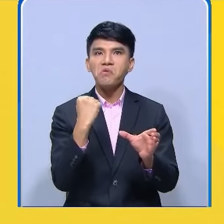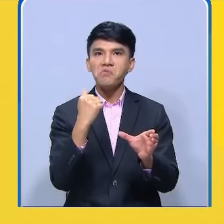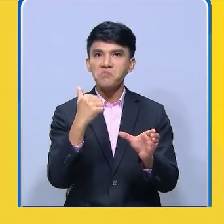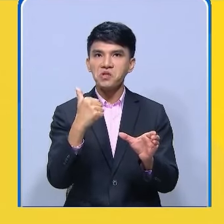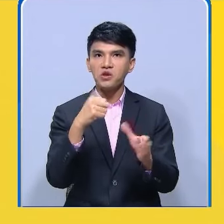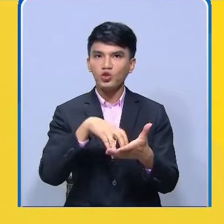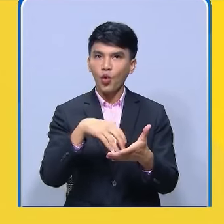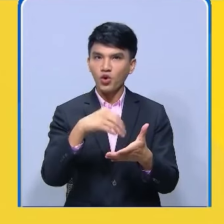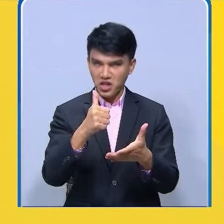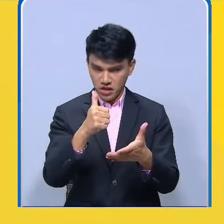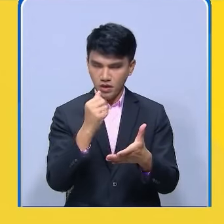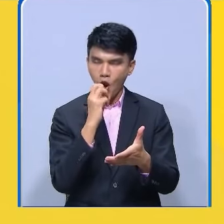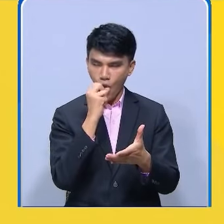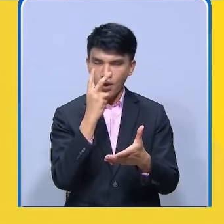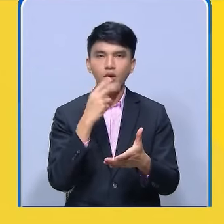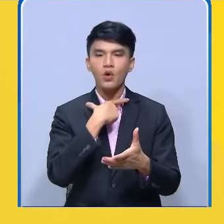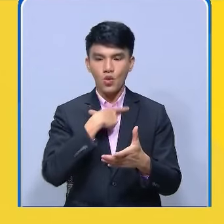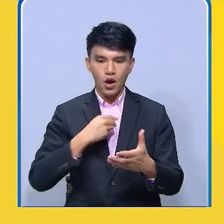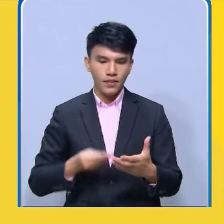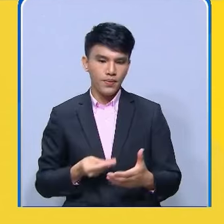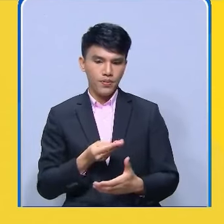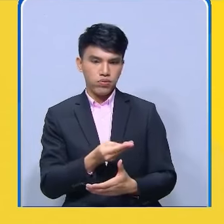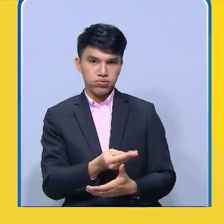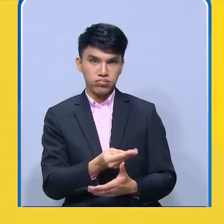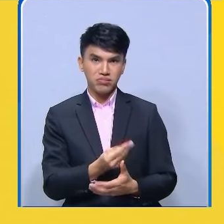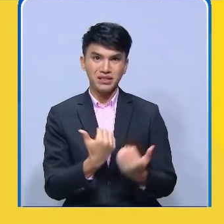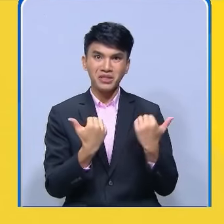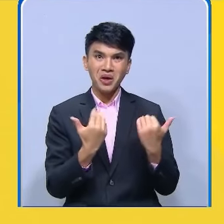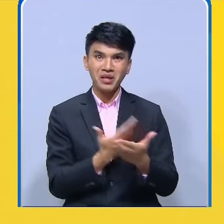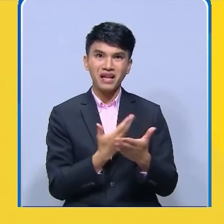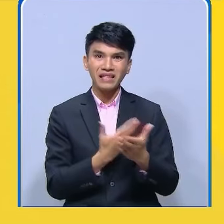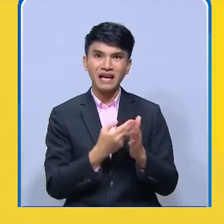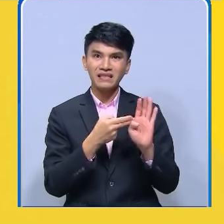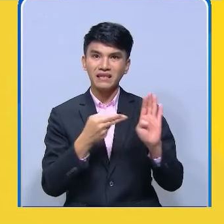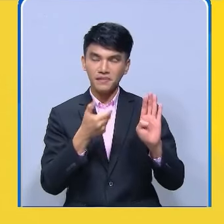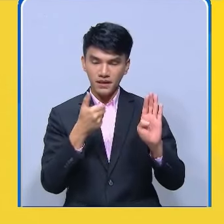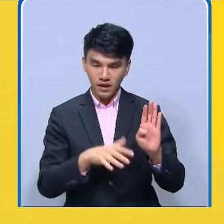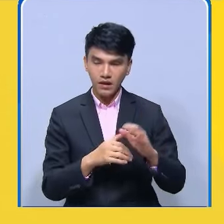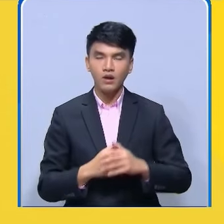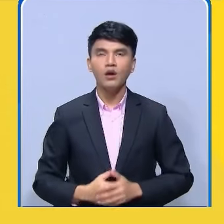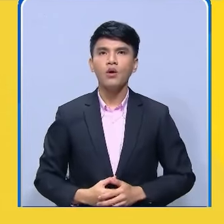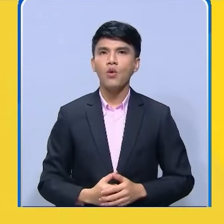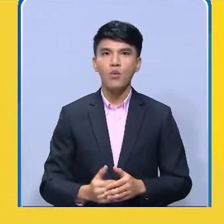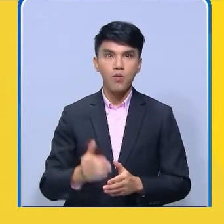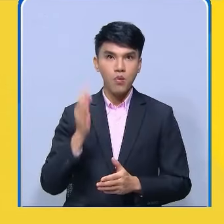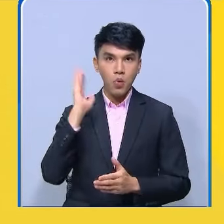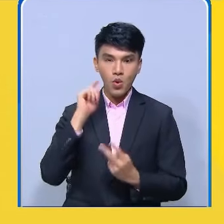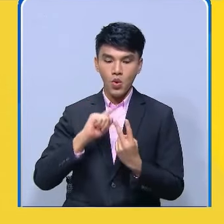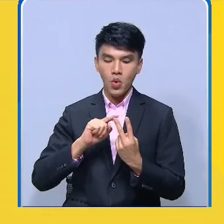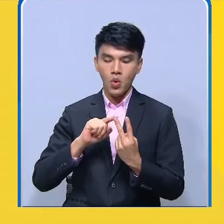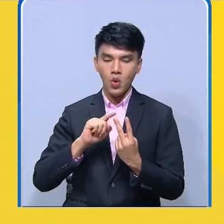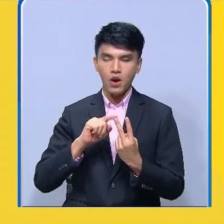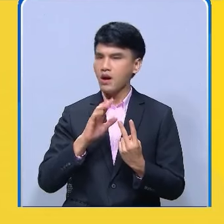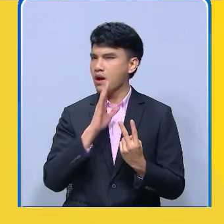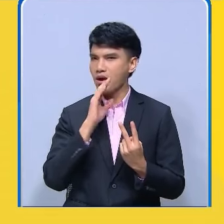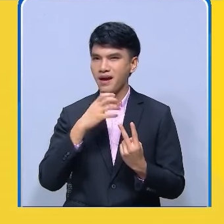ก็ไปเอาสร้อยคอมาให้นะตอนนี้บาทนึงก็ 40,000 กว่าแล้วนะคะจากนั้นคนก่อเหตุซึ่งเป็นลูกเขยค่ะบอกว่าถ้า